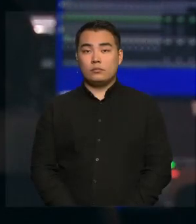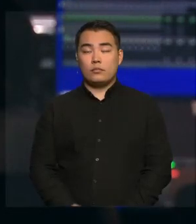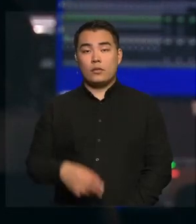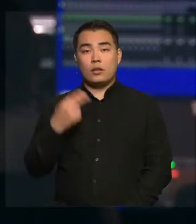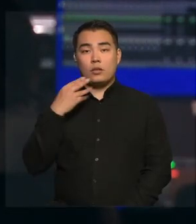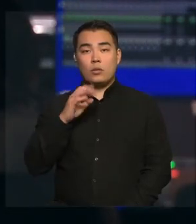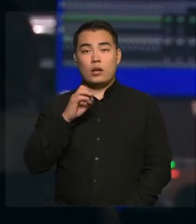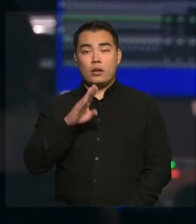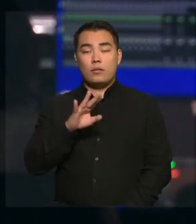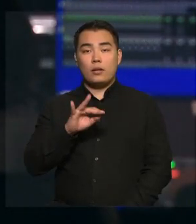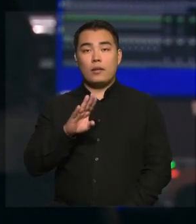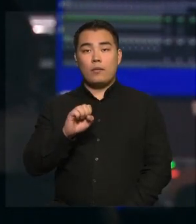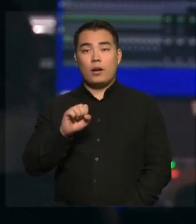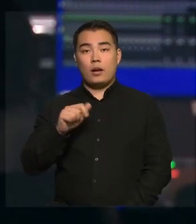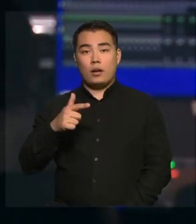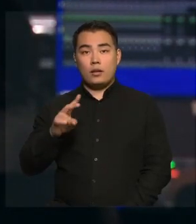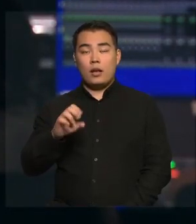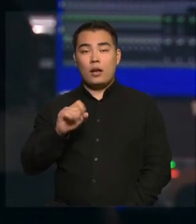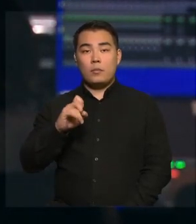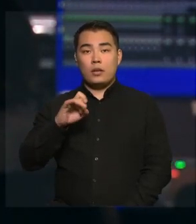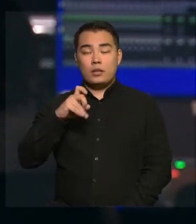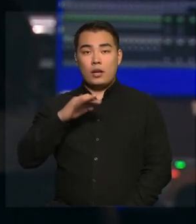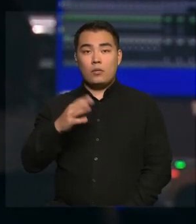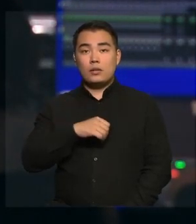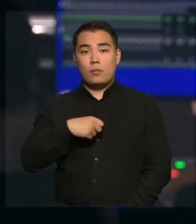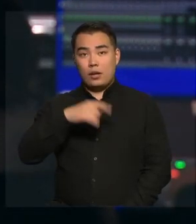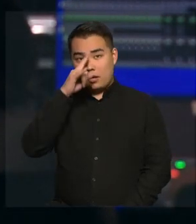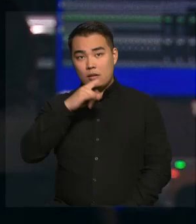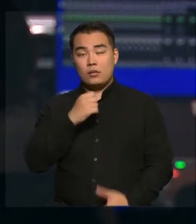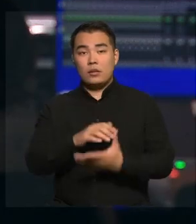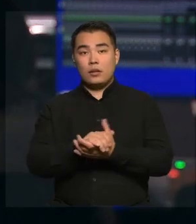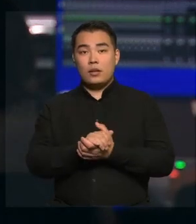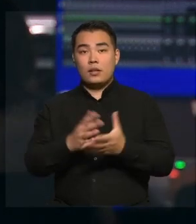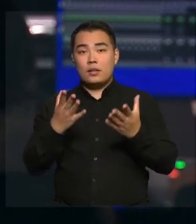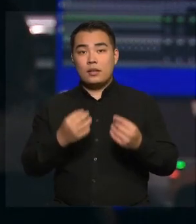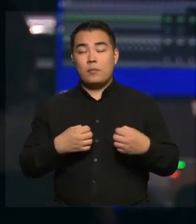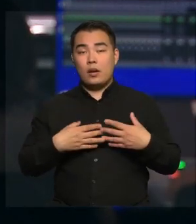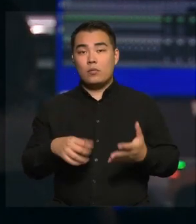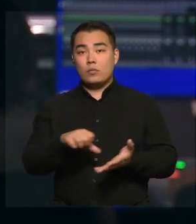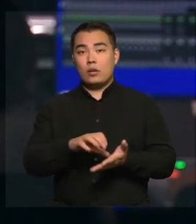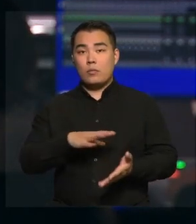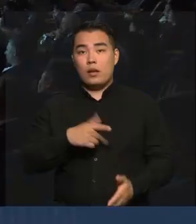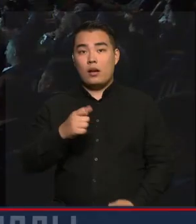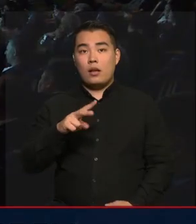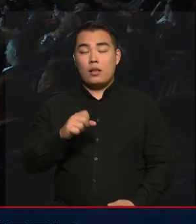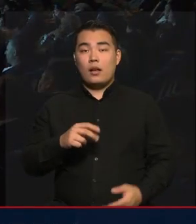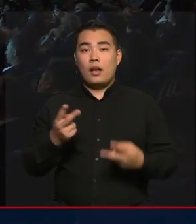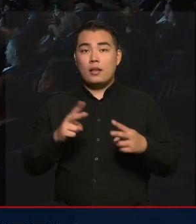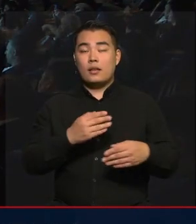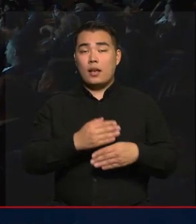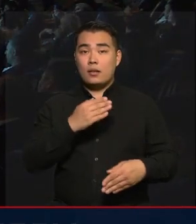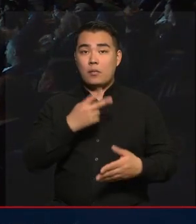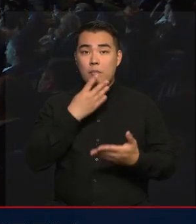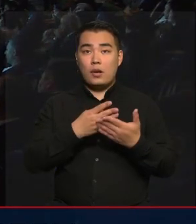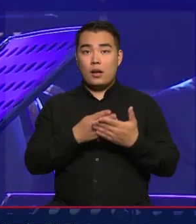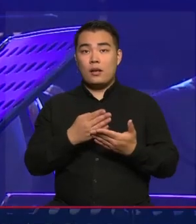Қасым Жомарт Тоқаев пен Вагн Хачатурян Арменияның Қазақстандағы мәдениет күндерінің ашылу салтанатына қатысты. Гала-концерт Халбек